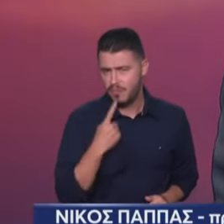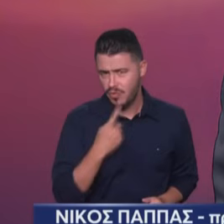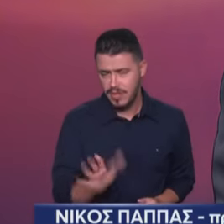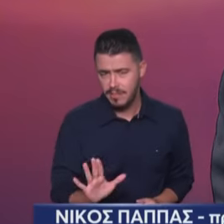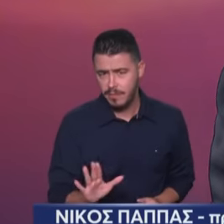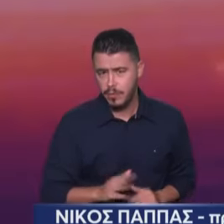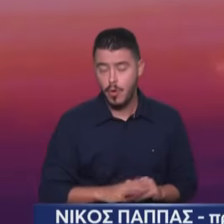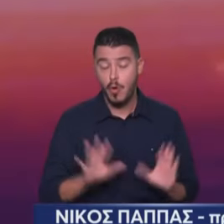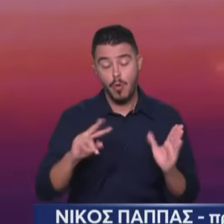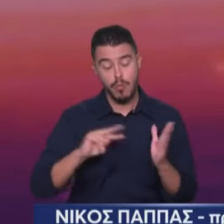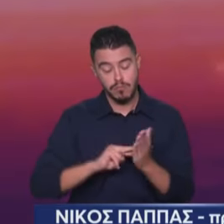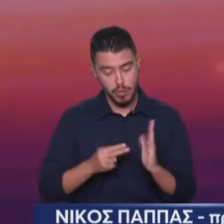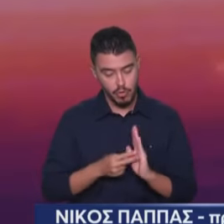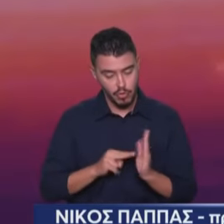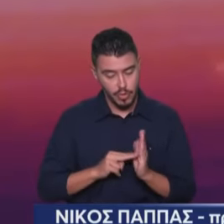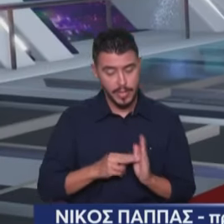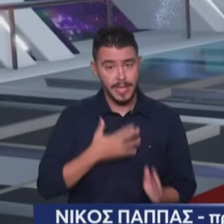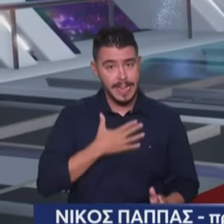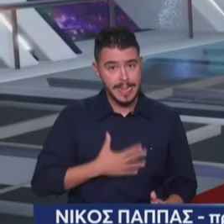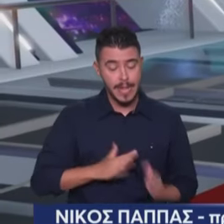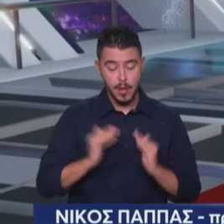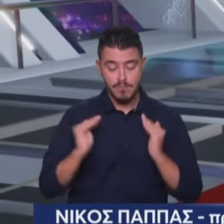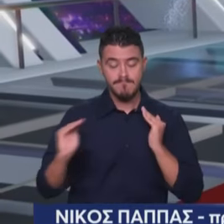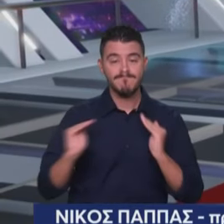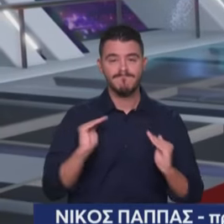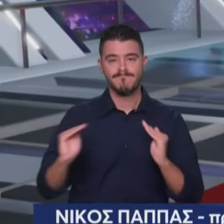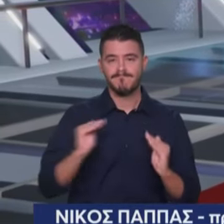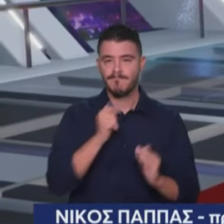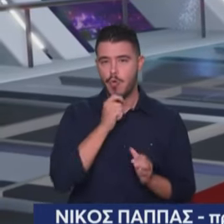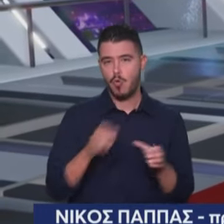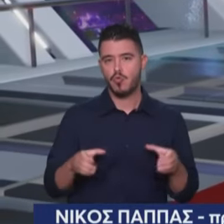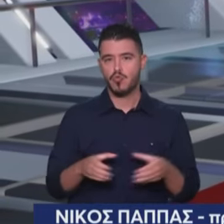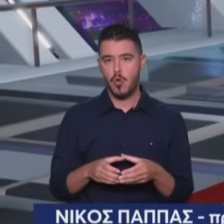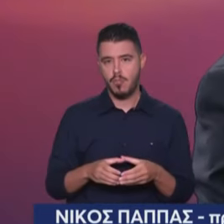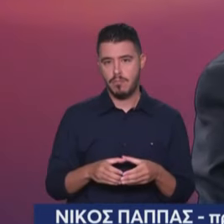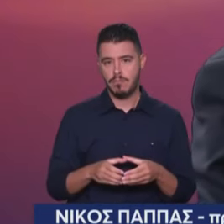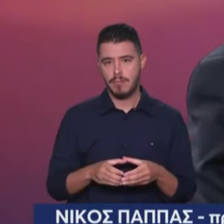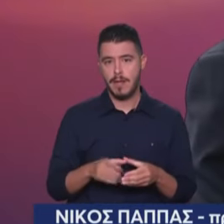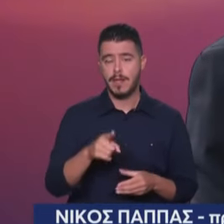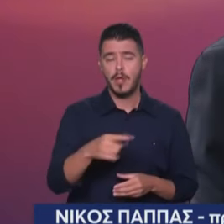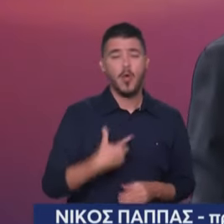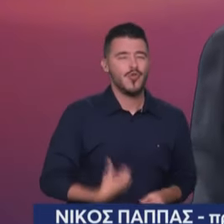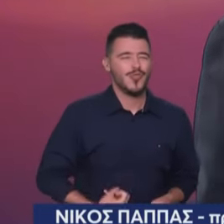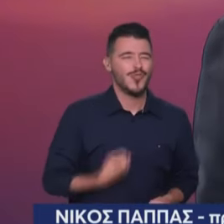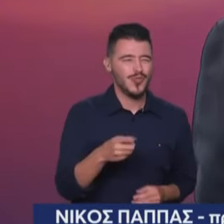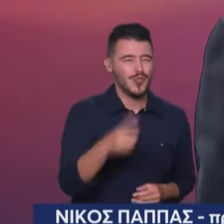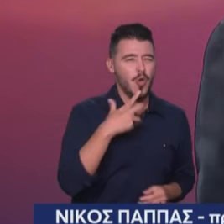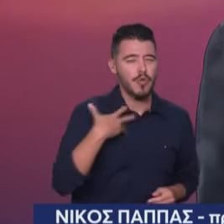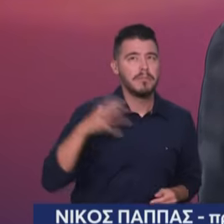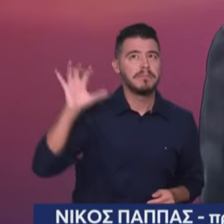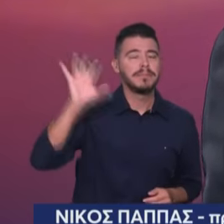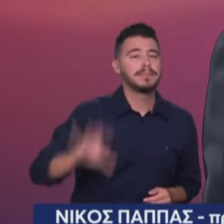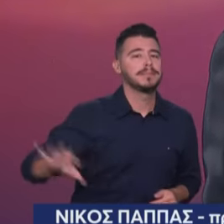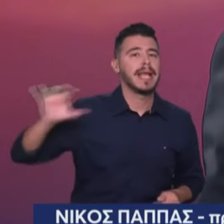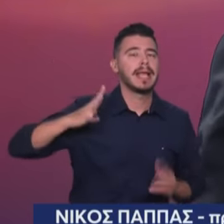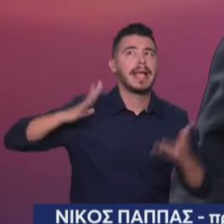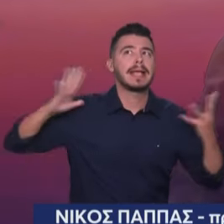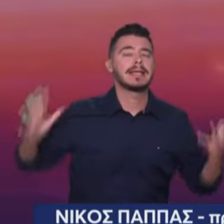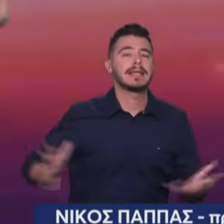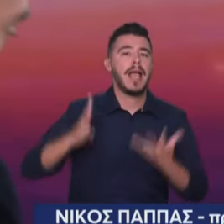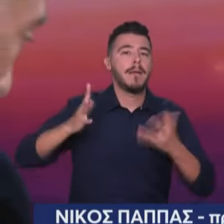Προσέξτε, όμως, όχι, εγώ οφείλω να προστατέψω και το κόμμα από τη θέση έναν απομηχανής Θεό. Μισό λεπτό. Και κάνατε κάτι που δεν το έχει ξανακάνει αριστερό